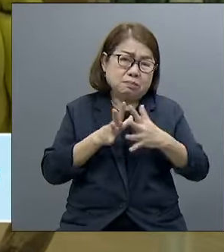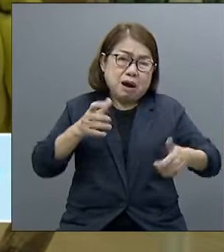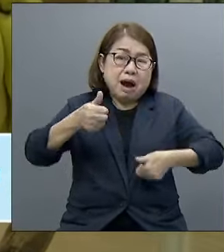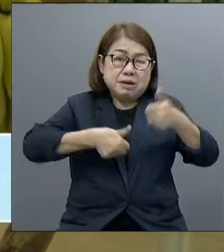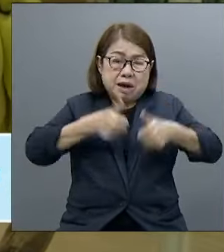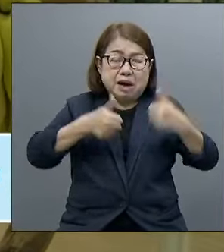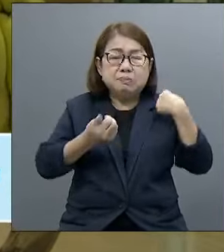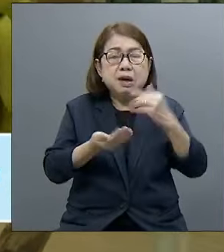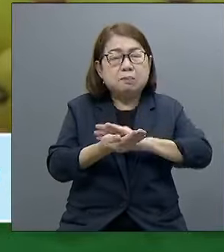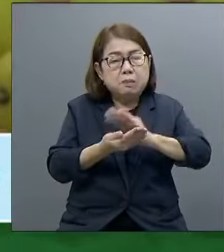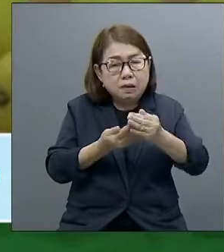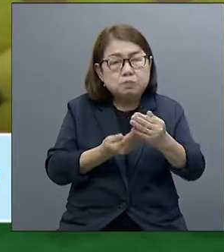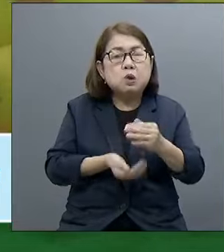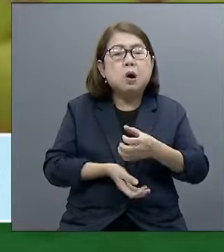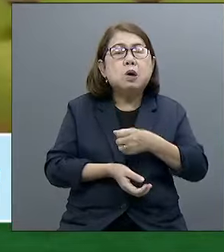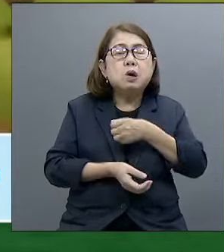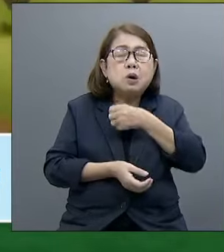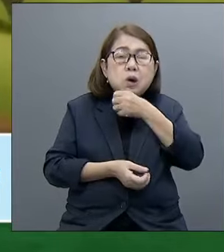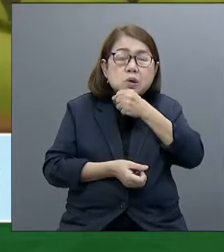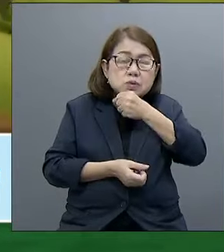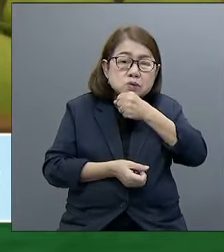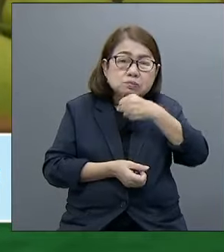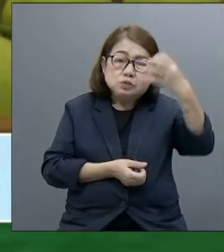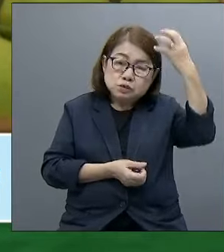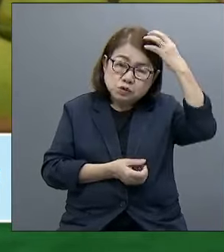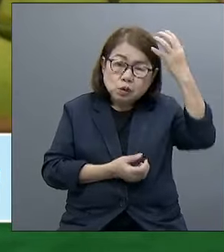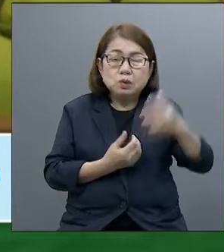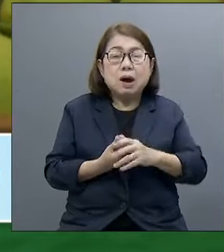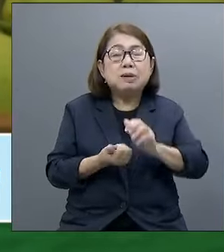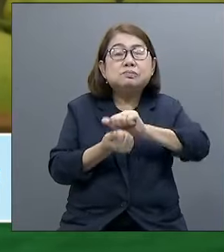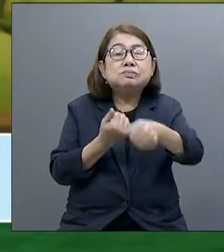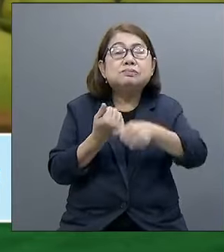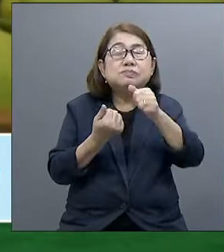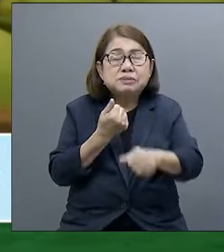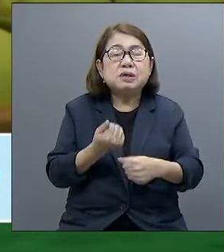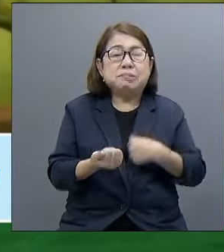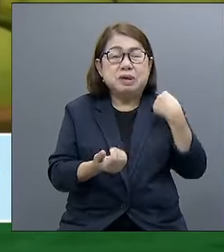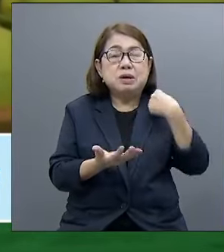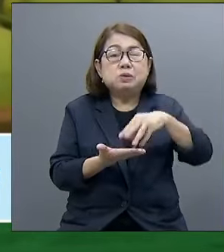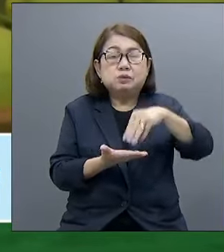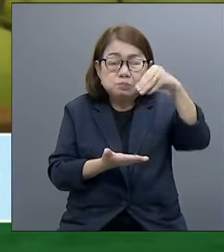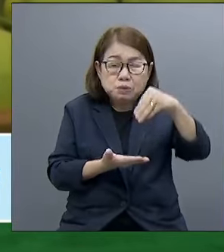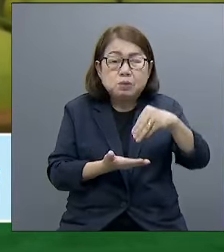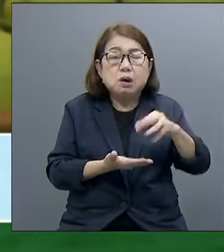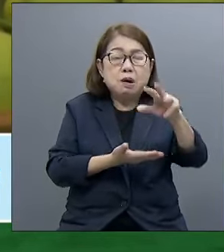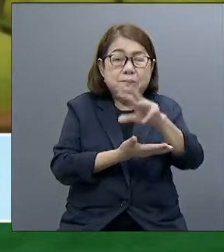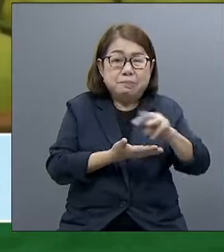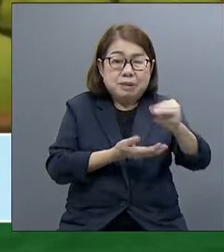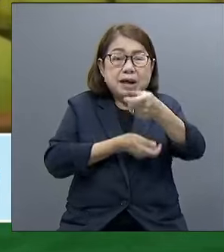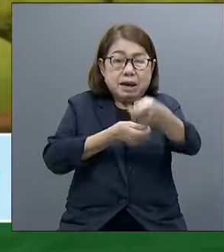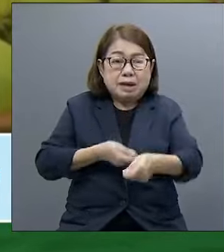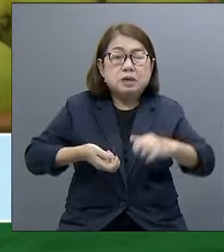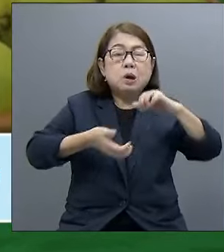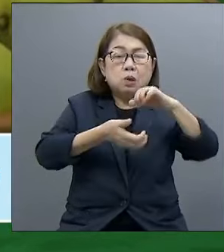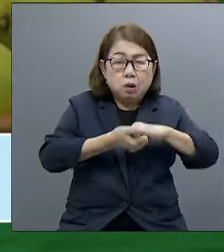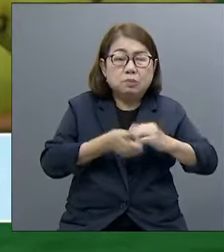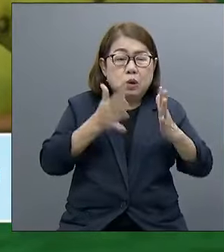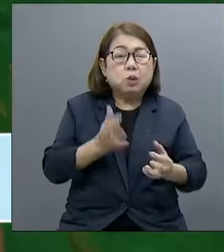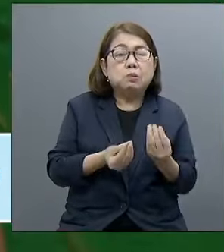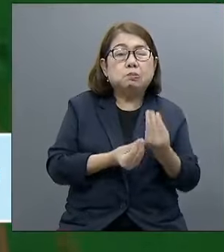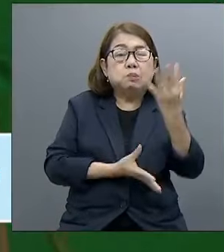มะม่วงส้มโอชมพู่เป็นผลผลิตของเกษตรกรที่ร่วมมือกับทางมหาวิทยาลัยเกษตรศาสตร์ในการทำการพัฒ